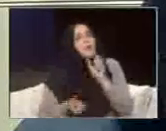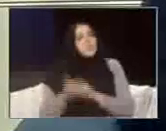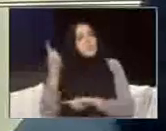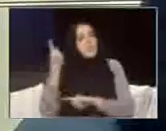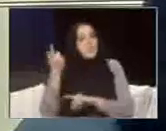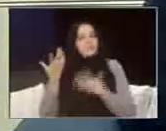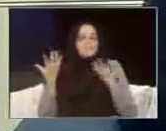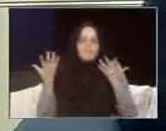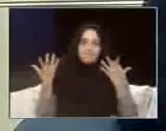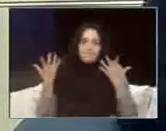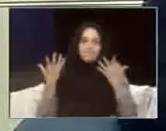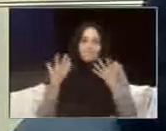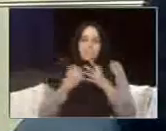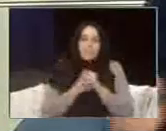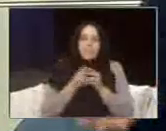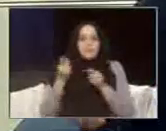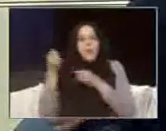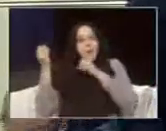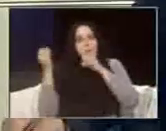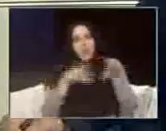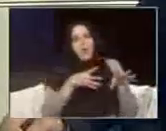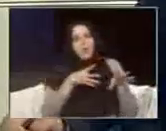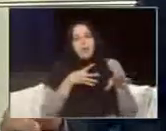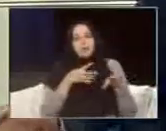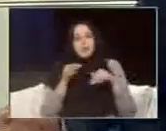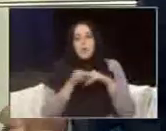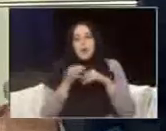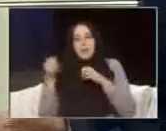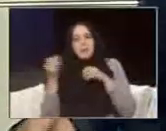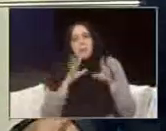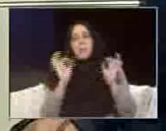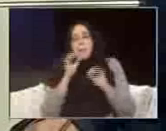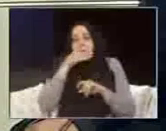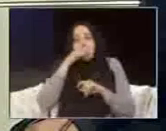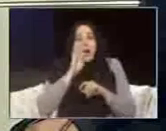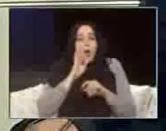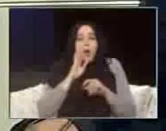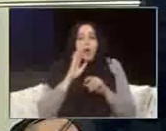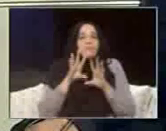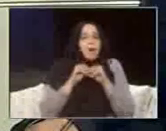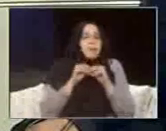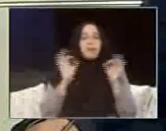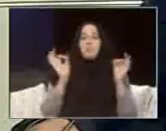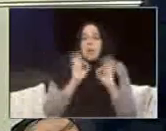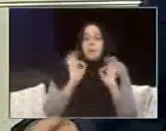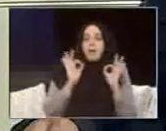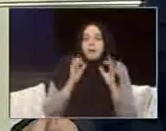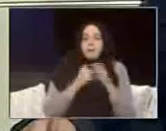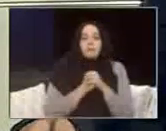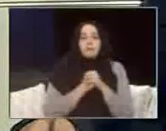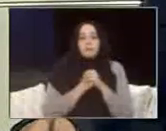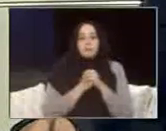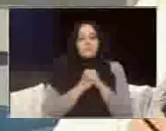وخلاها عند الاصدقاء، يعني وهي ليس لها لا اب لا ام ولا اقارب يعني تذهب اليه.